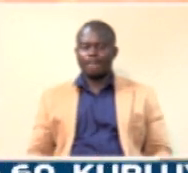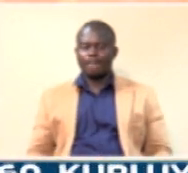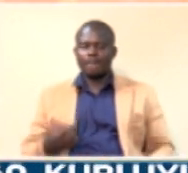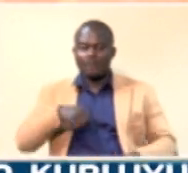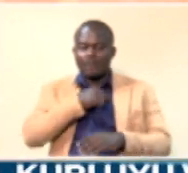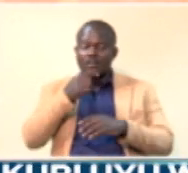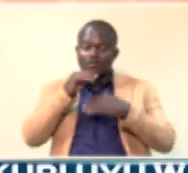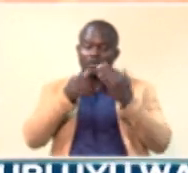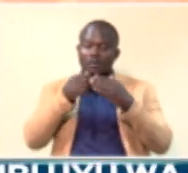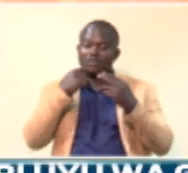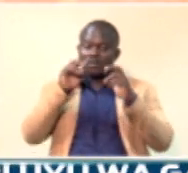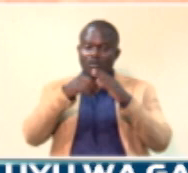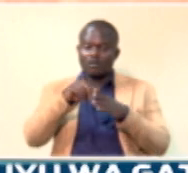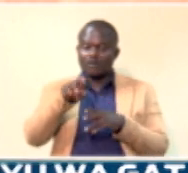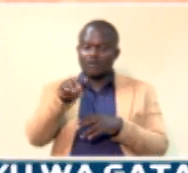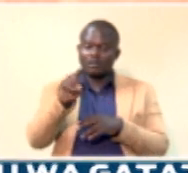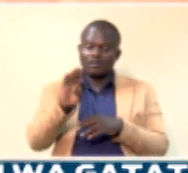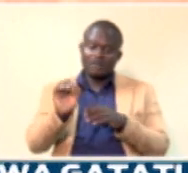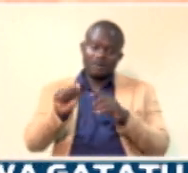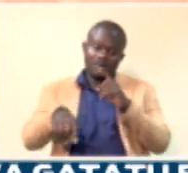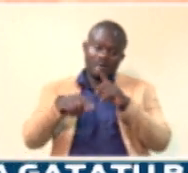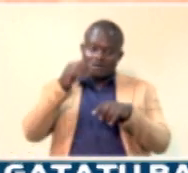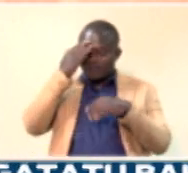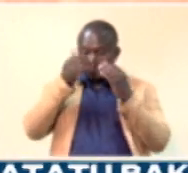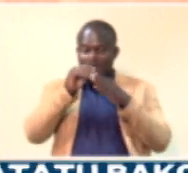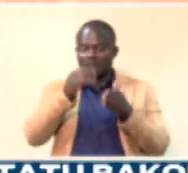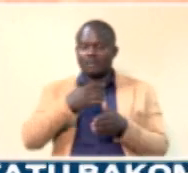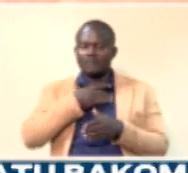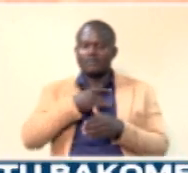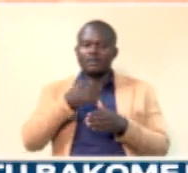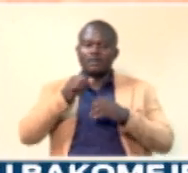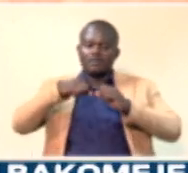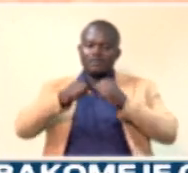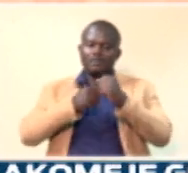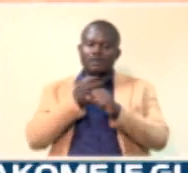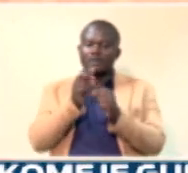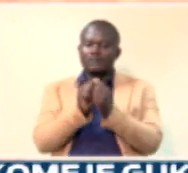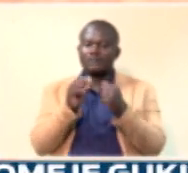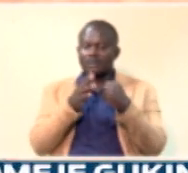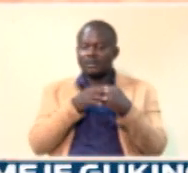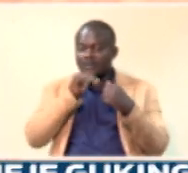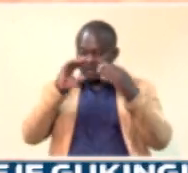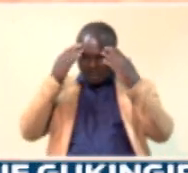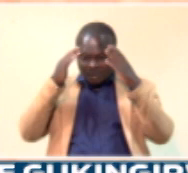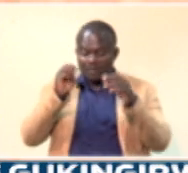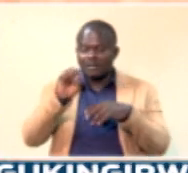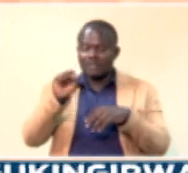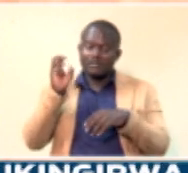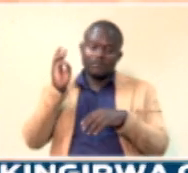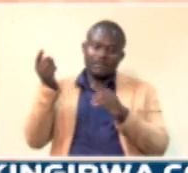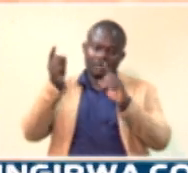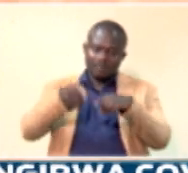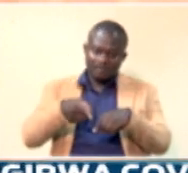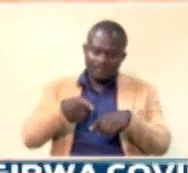RDB ndetse n'u Rwanda muri rusange batsinze ahangaha kuko wenda basinya amasezerano muri 2019 ntabwo wenda bari baze ko Messi